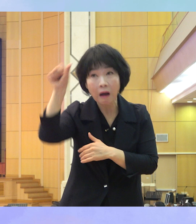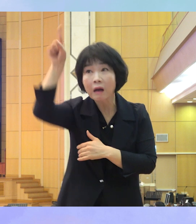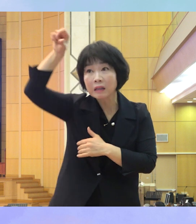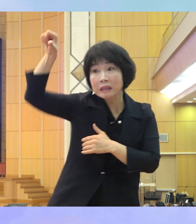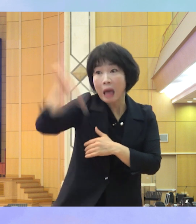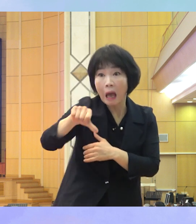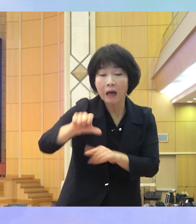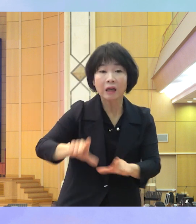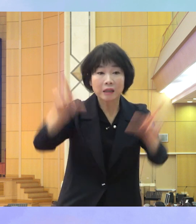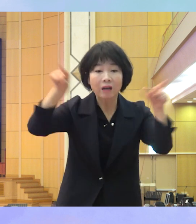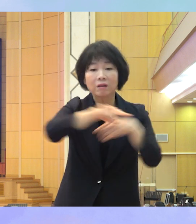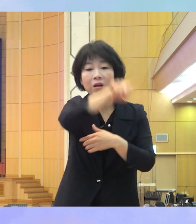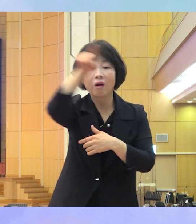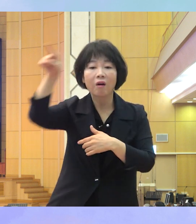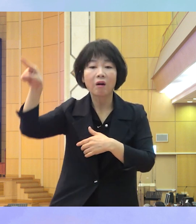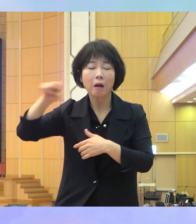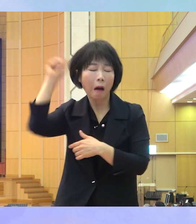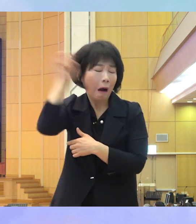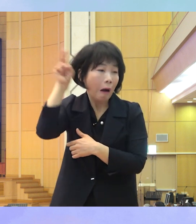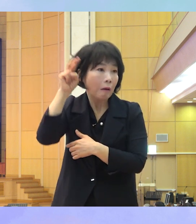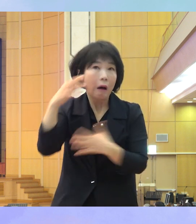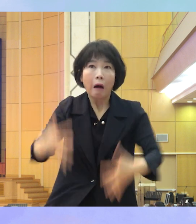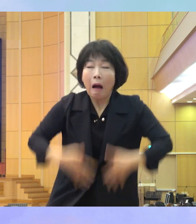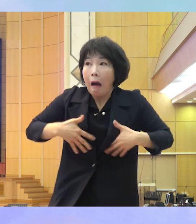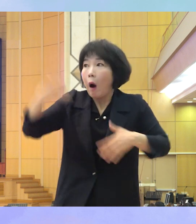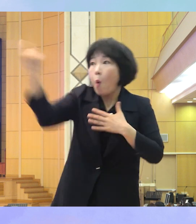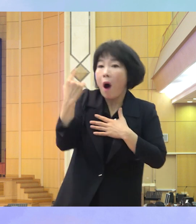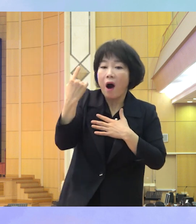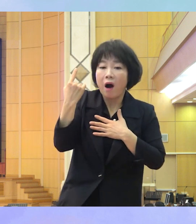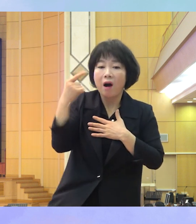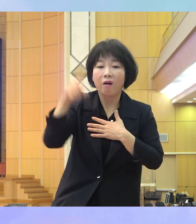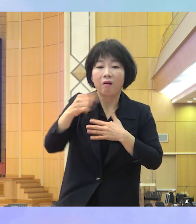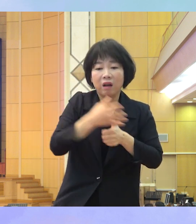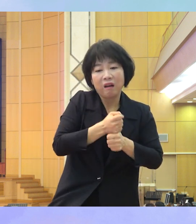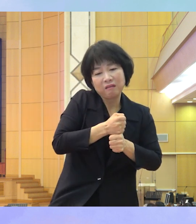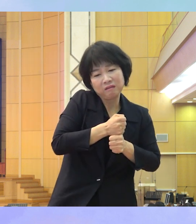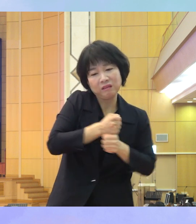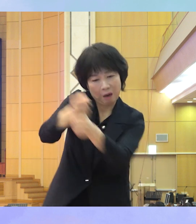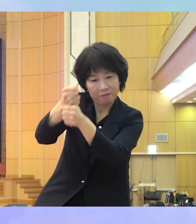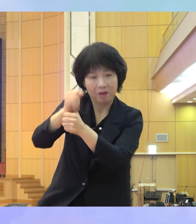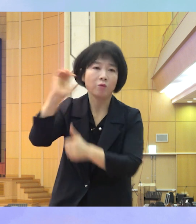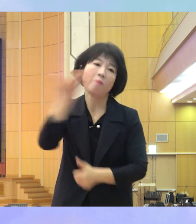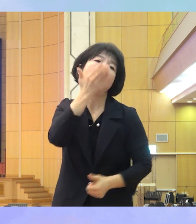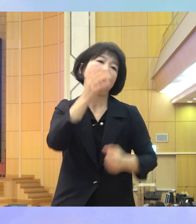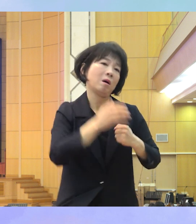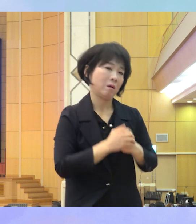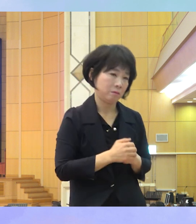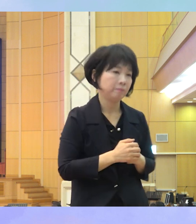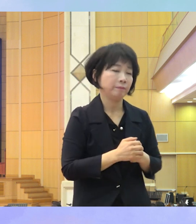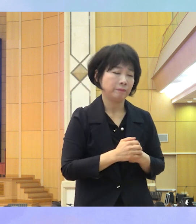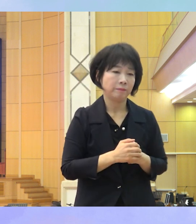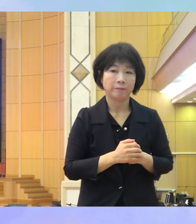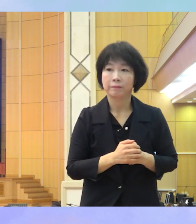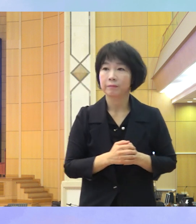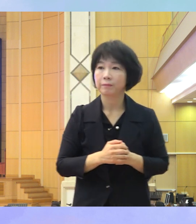날이 그들에게 호련히 임하면 거기에 걸리느니라. 아멘.